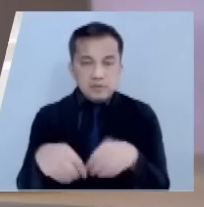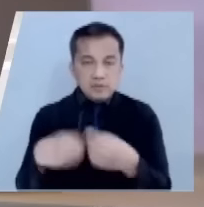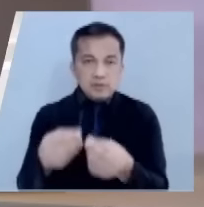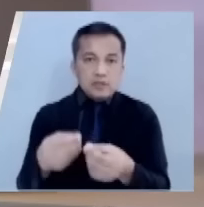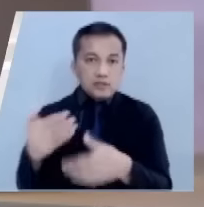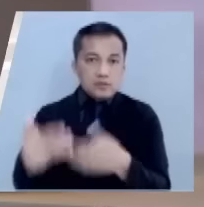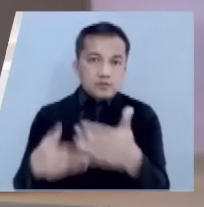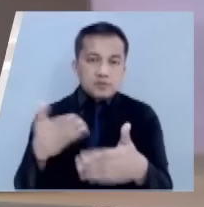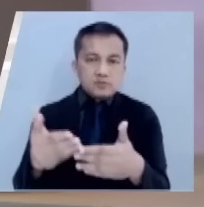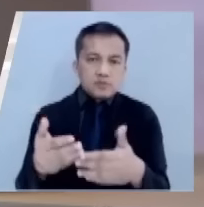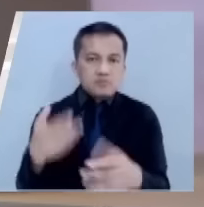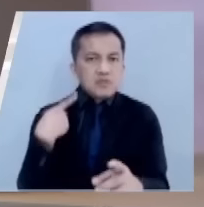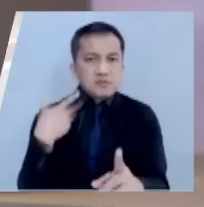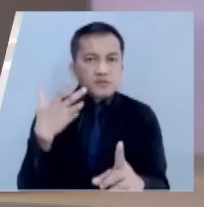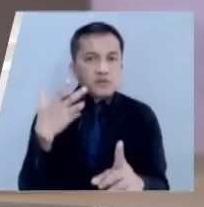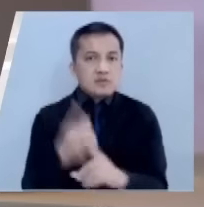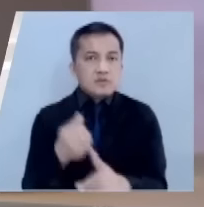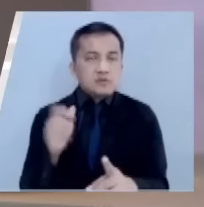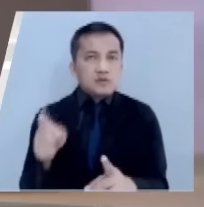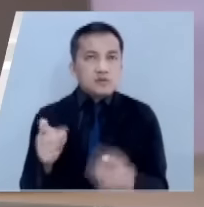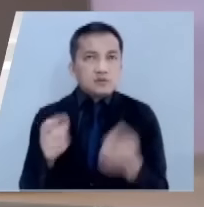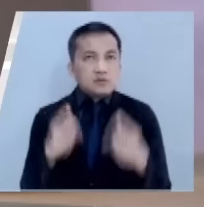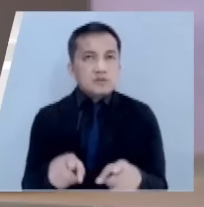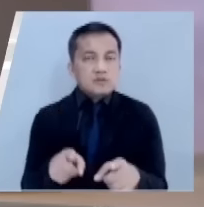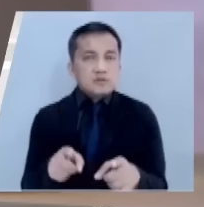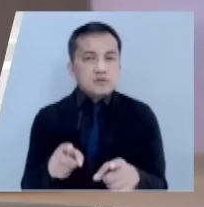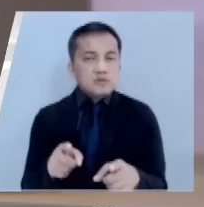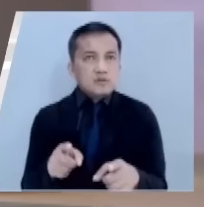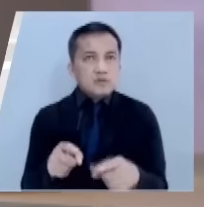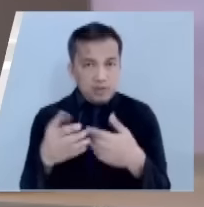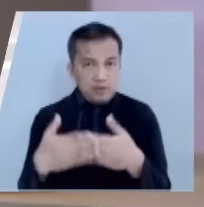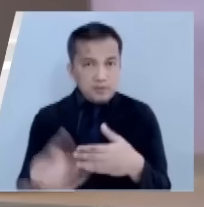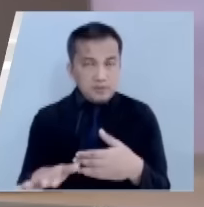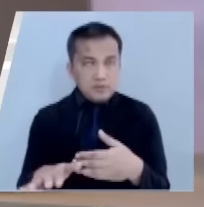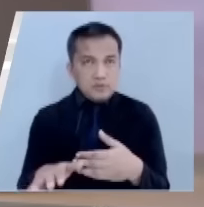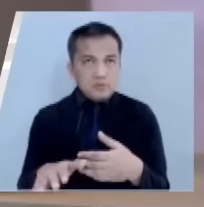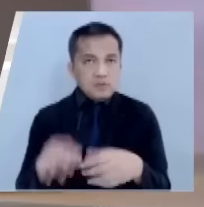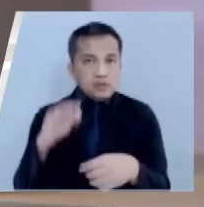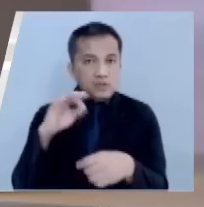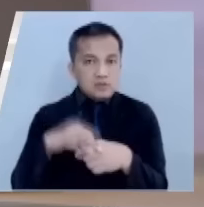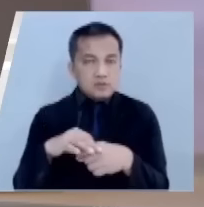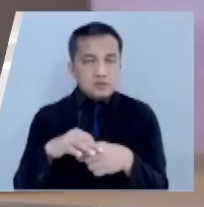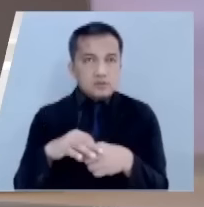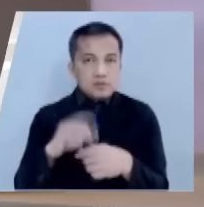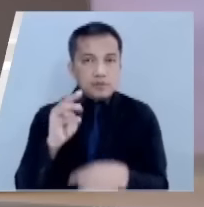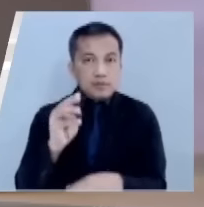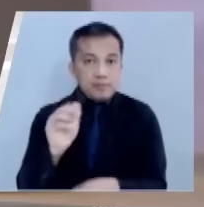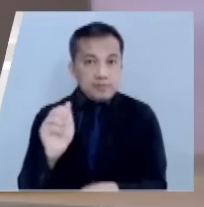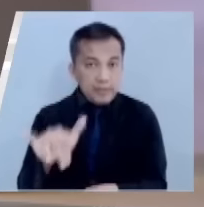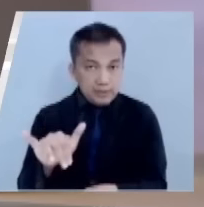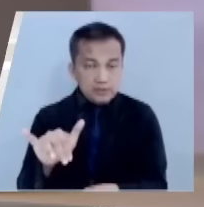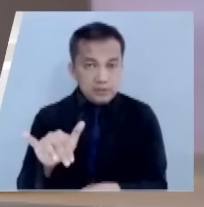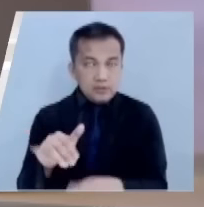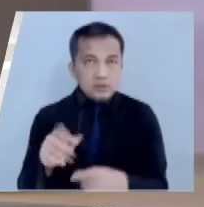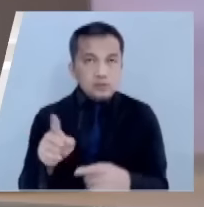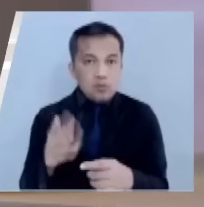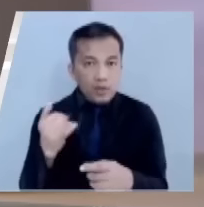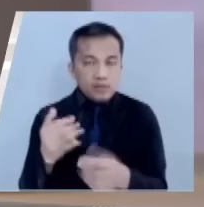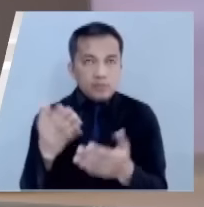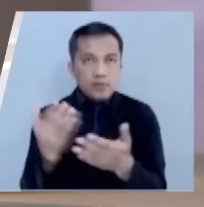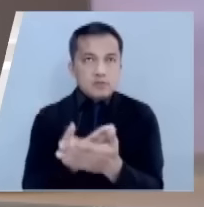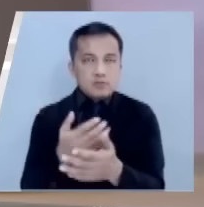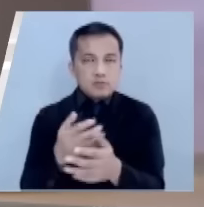may epekto rin daw ang mangyayari pagkatapos ng eleksyon sa Mayo dahil bago na rin ang mga